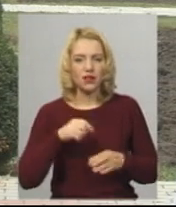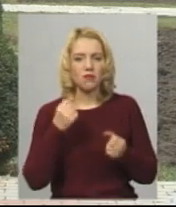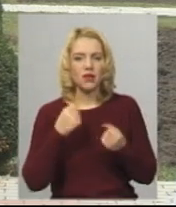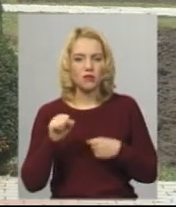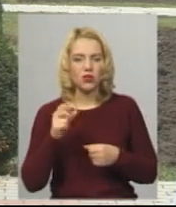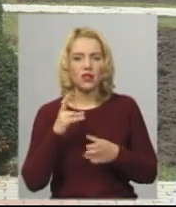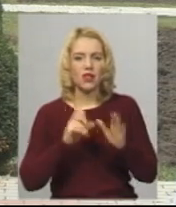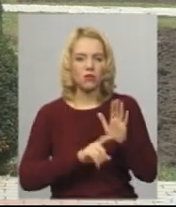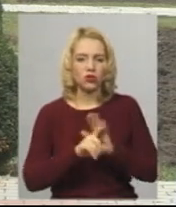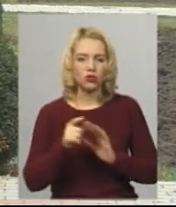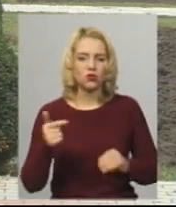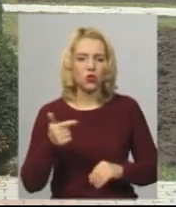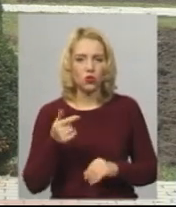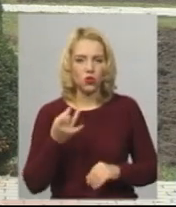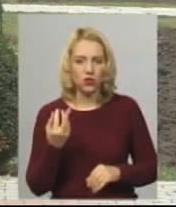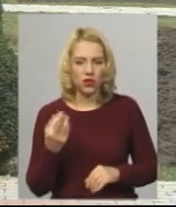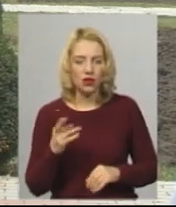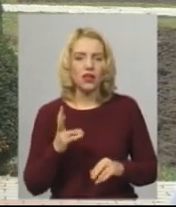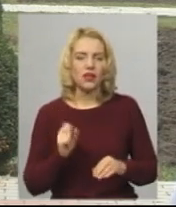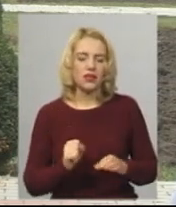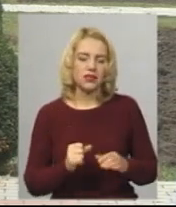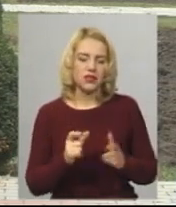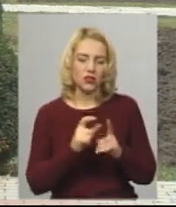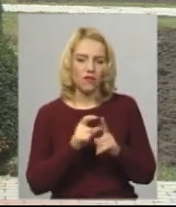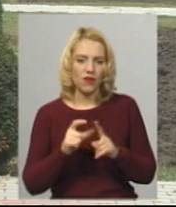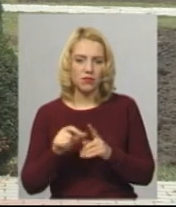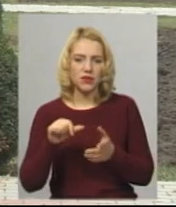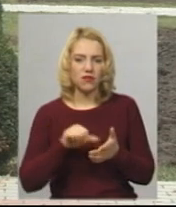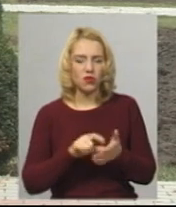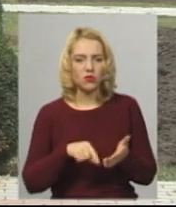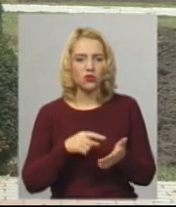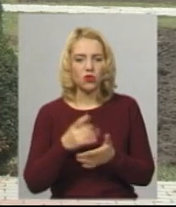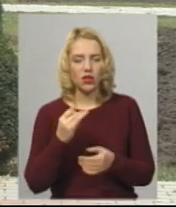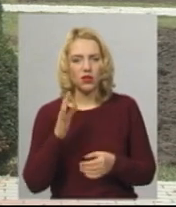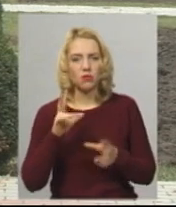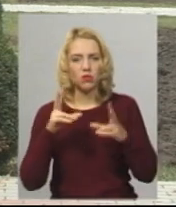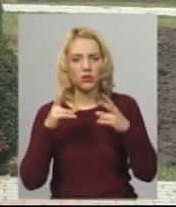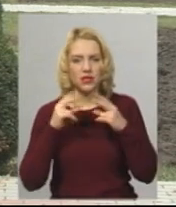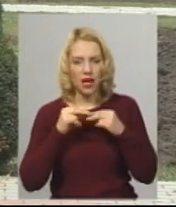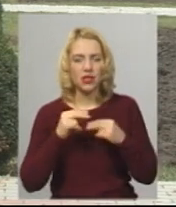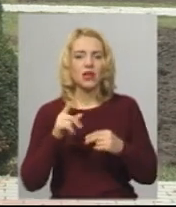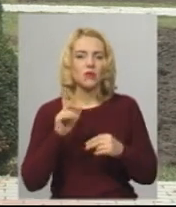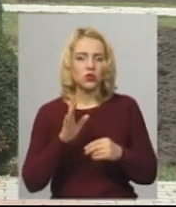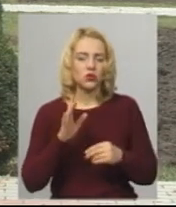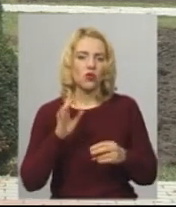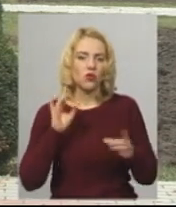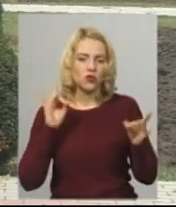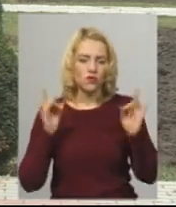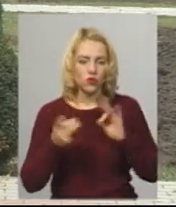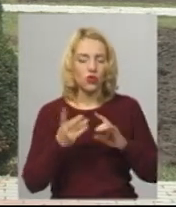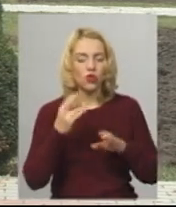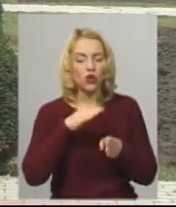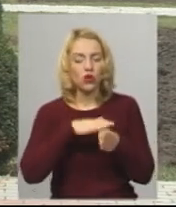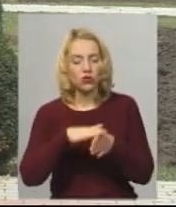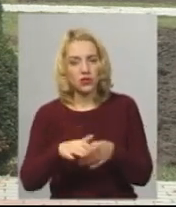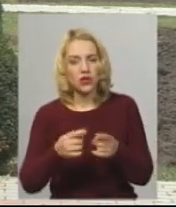І на початку грудня, за словами представників міської ради, вони вже обіцяли озвучити переможців. Але реалізовувати ці проекти будуть наступного року, тому що